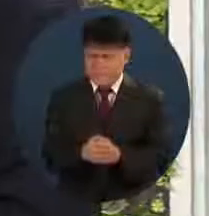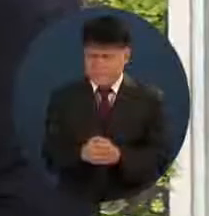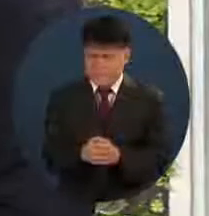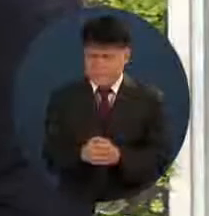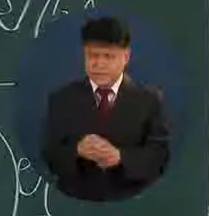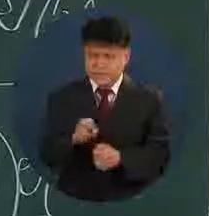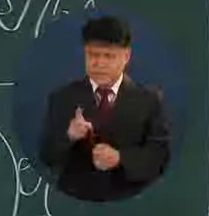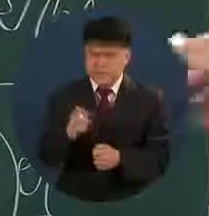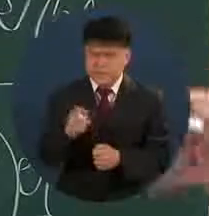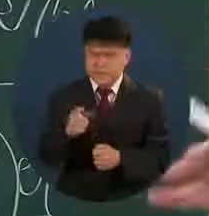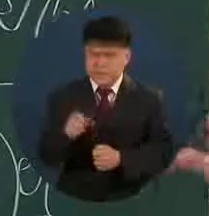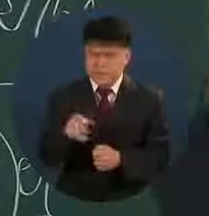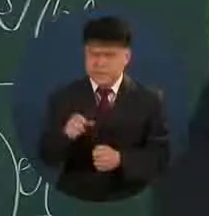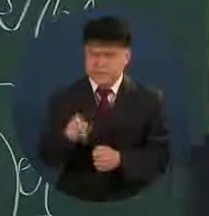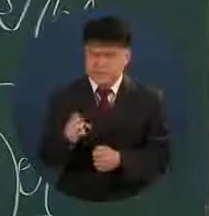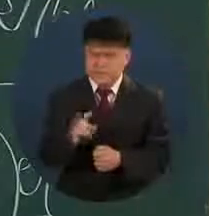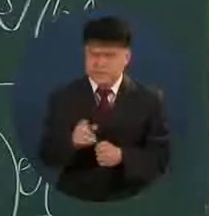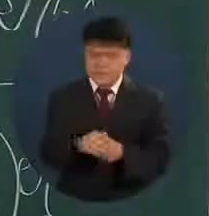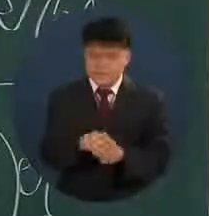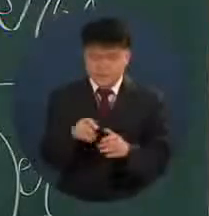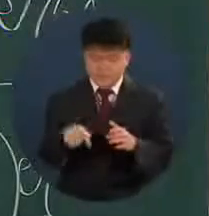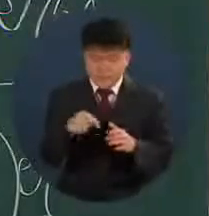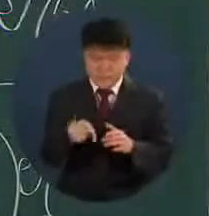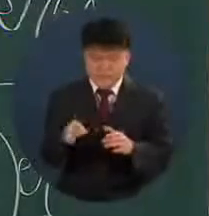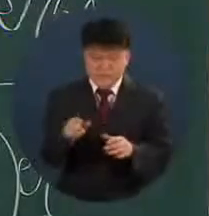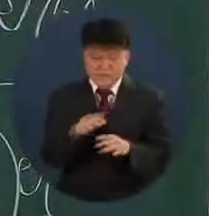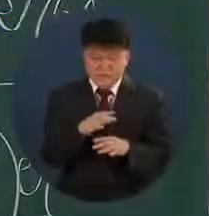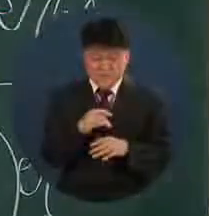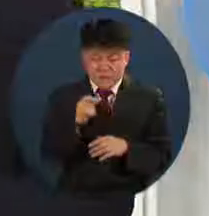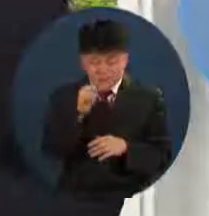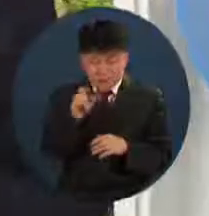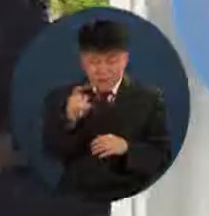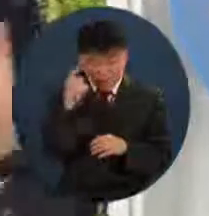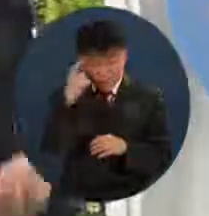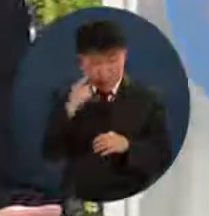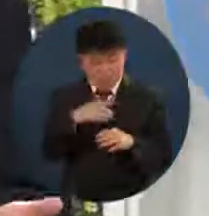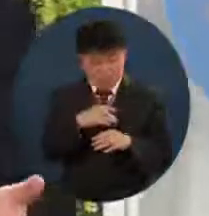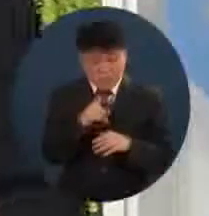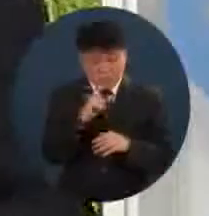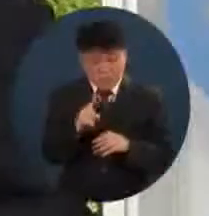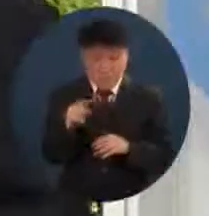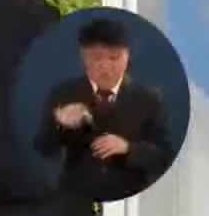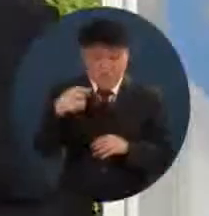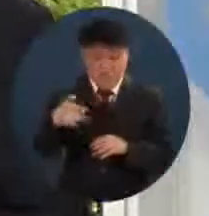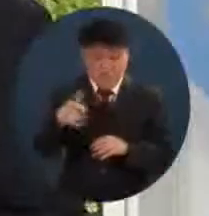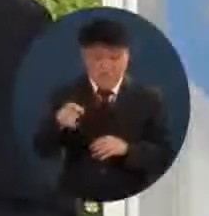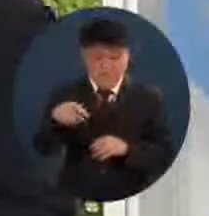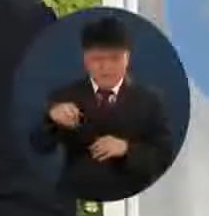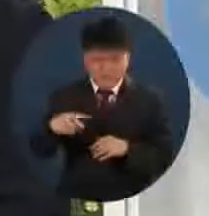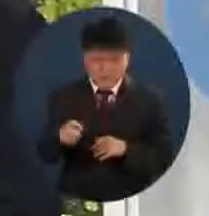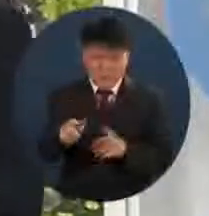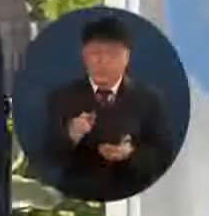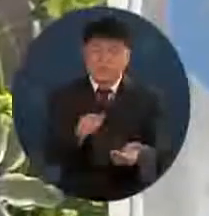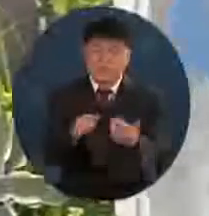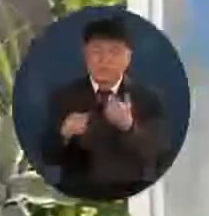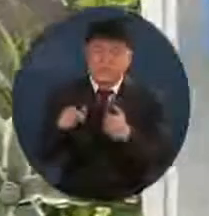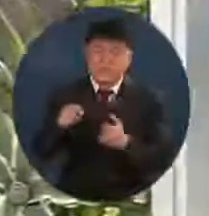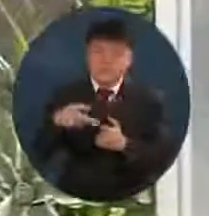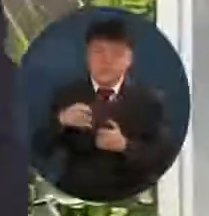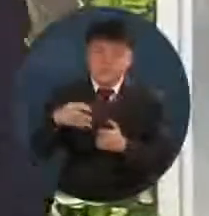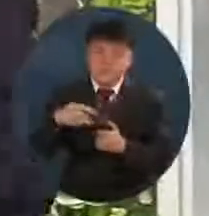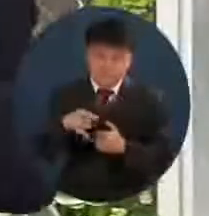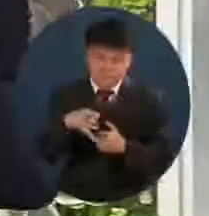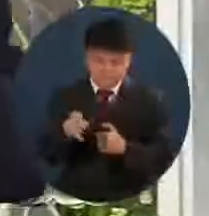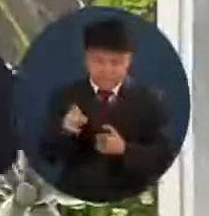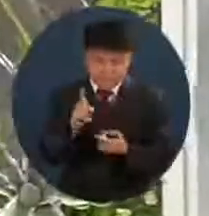저쪽 명왕성이나 저쪽은 진짜 의시시한 이름이 그 뒤에 붙어 있는 겁니다. 다음 시간에 케플러 얘기 전에 이제 갈릴레이를 얘기하고서 오늘 강의를